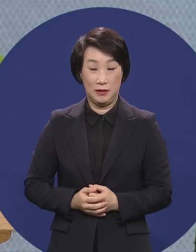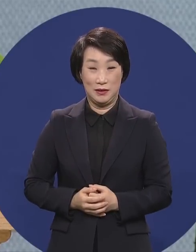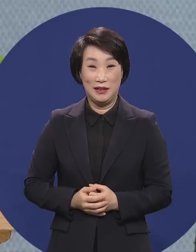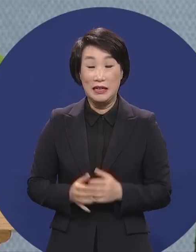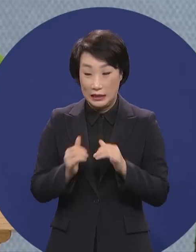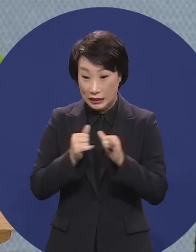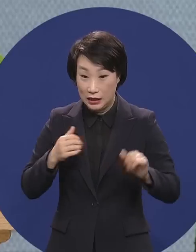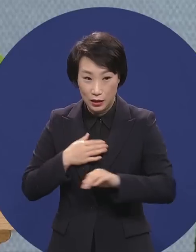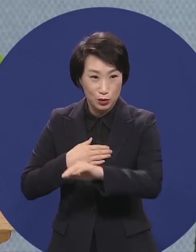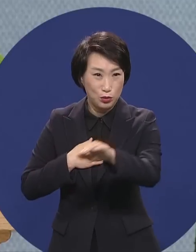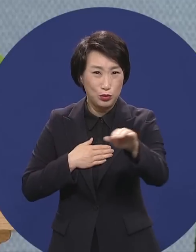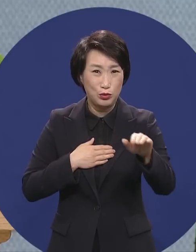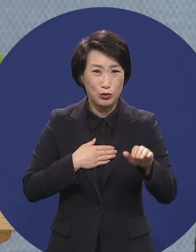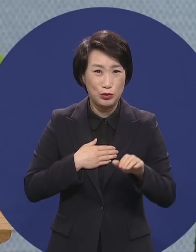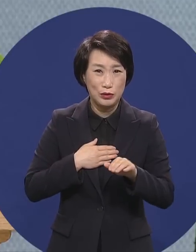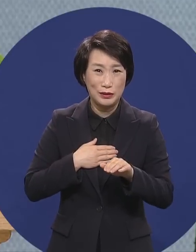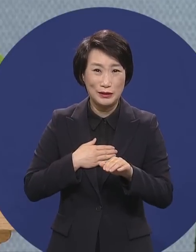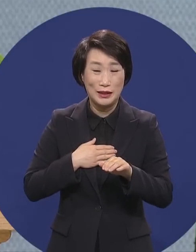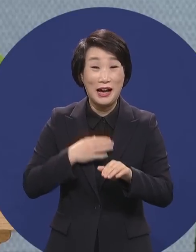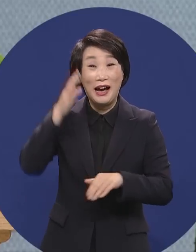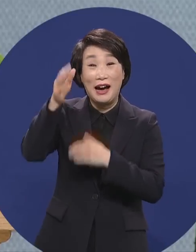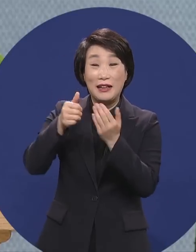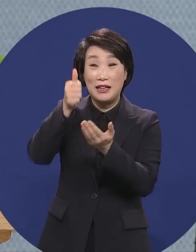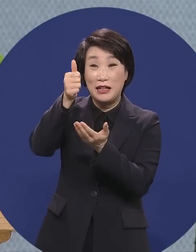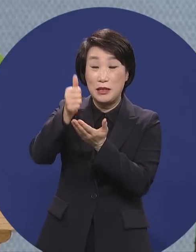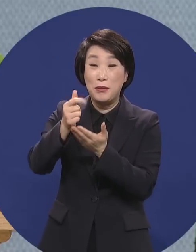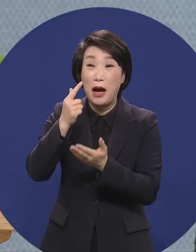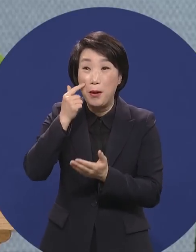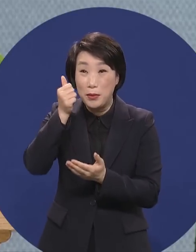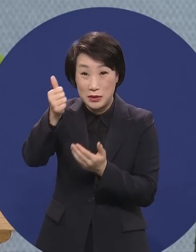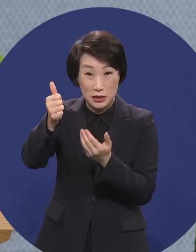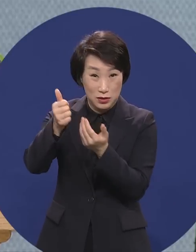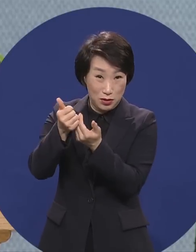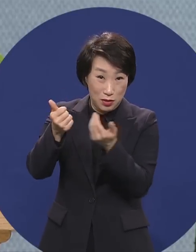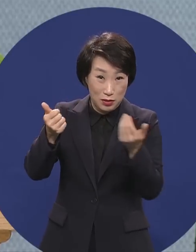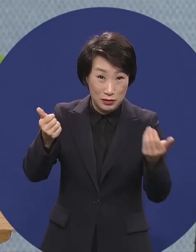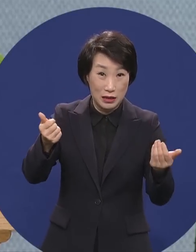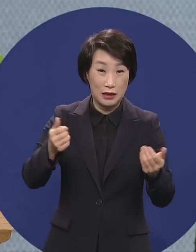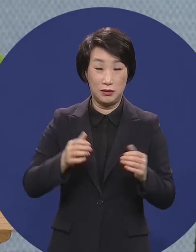우리 인간은 하나님 아버지를 떠났고